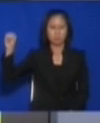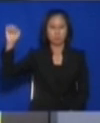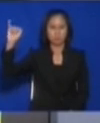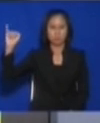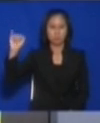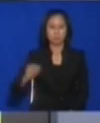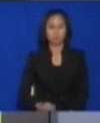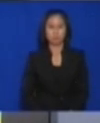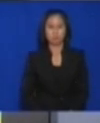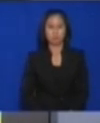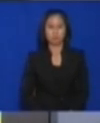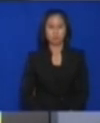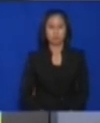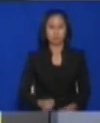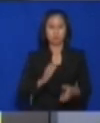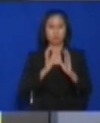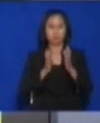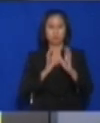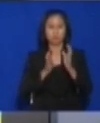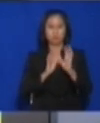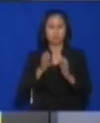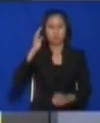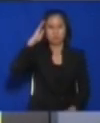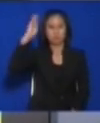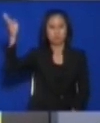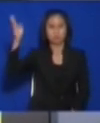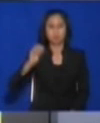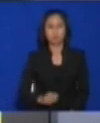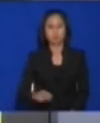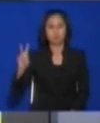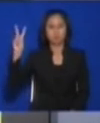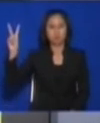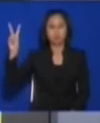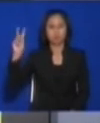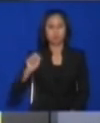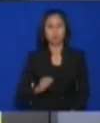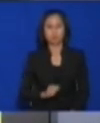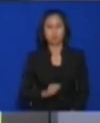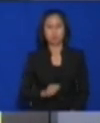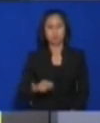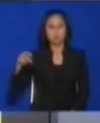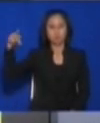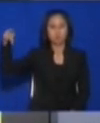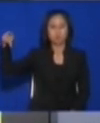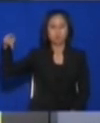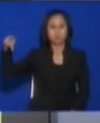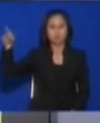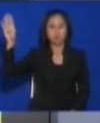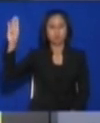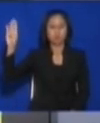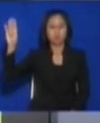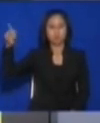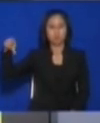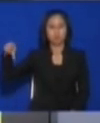reformasi birokrasi 2 betonisasi tiga pemberian kartu BPJS secara gratis kepada warga